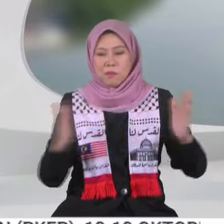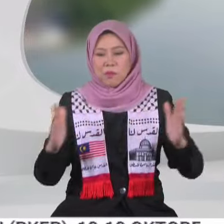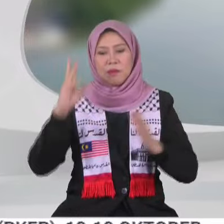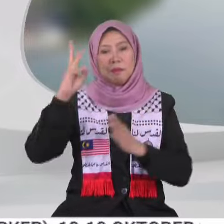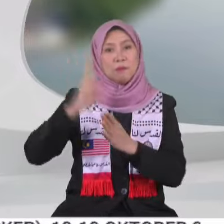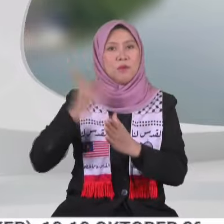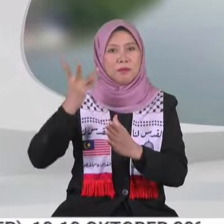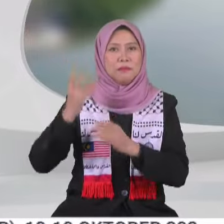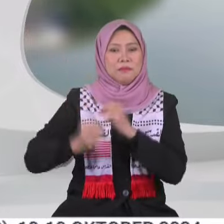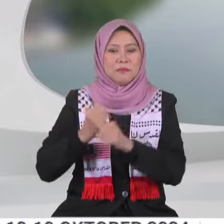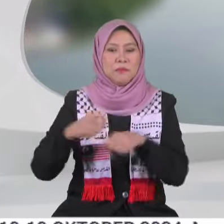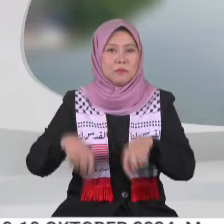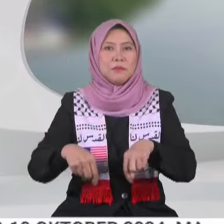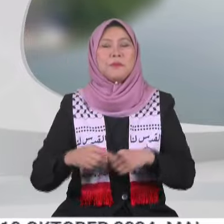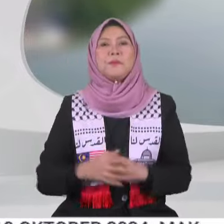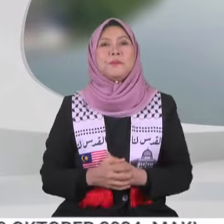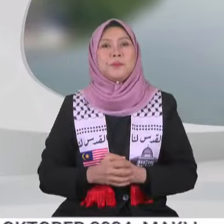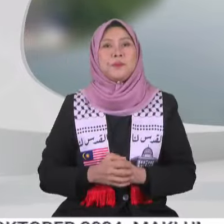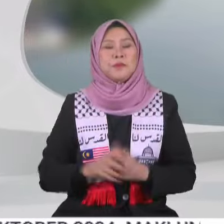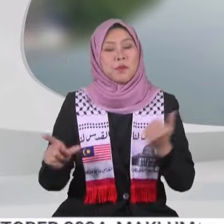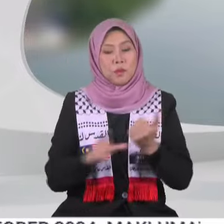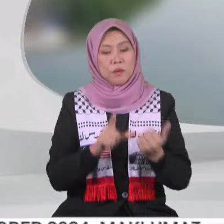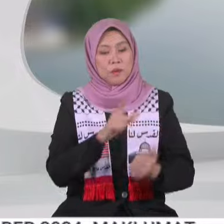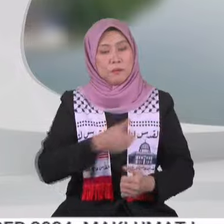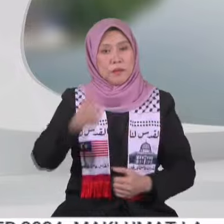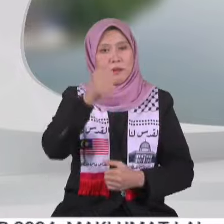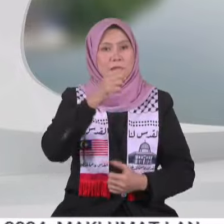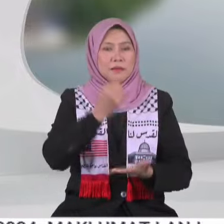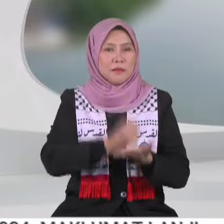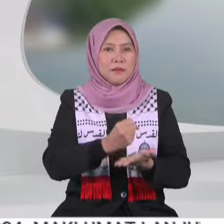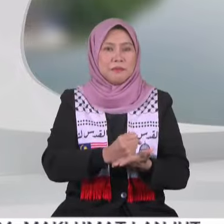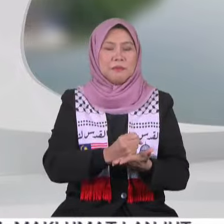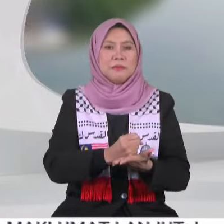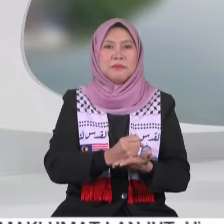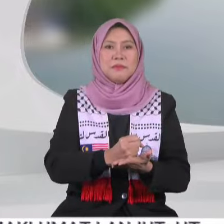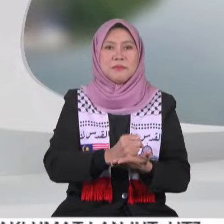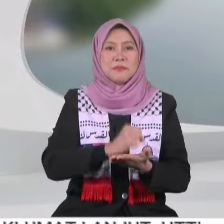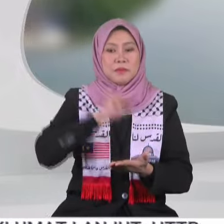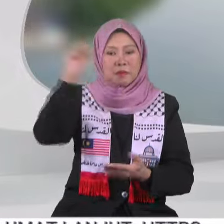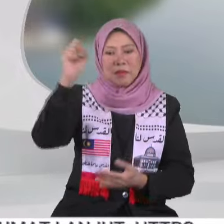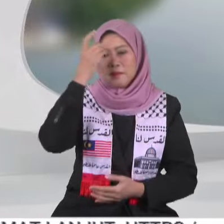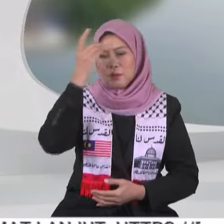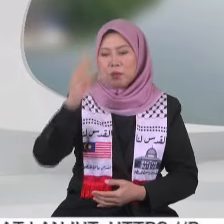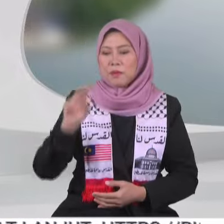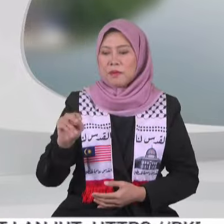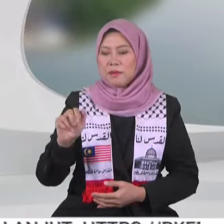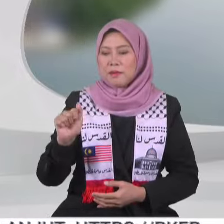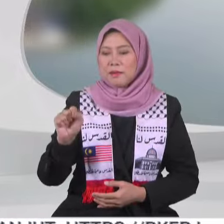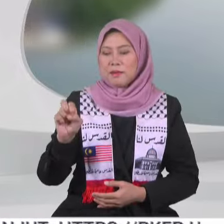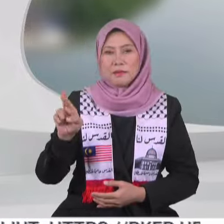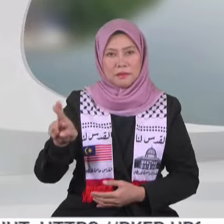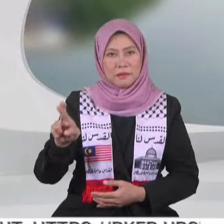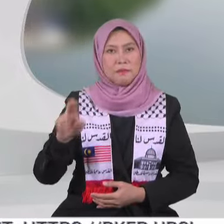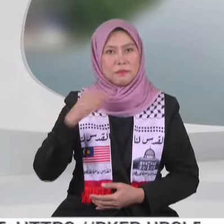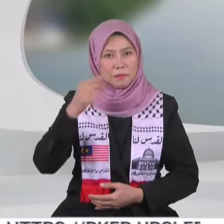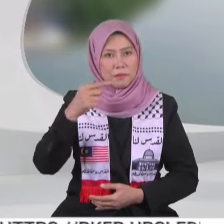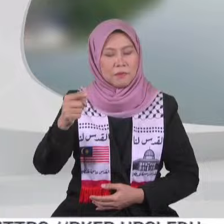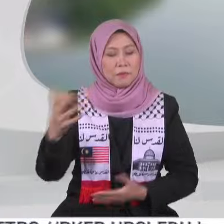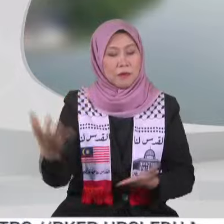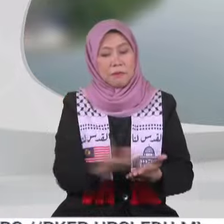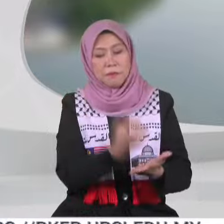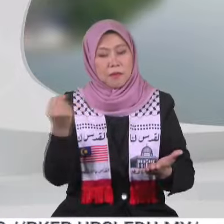bulan pertama tahun ini. Penolong Ketua Pengarah Kastam JKDM Zon Sabah Datuk Muhammad Nasir Deraman berkata rampasan